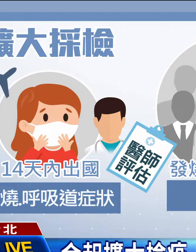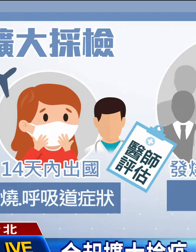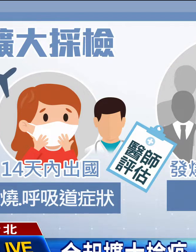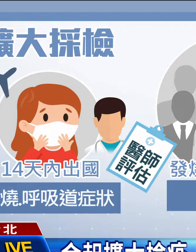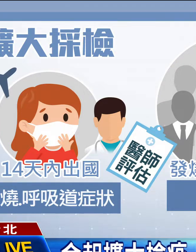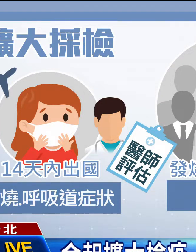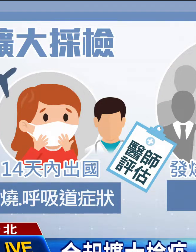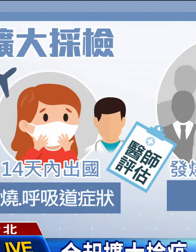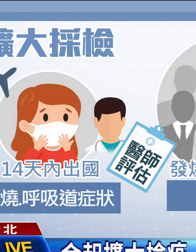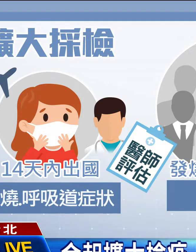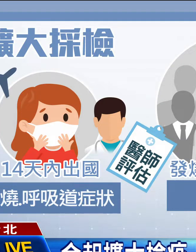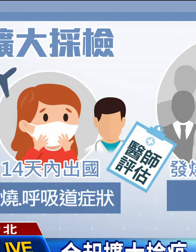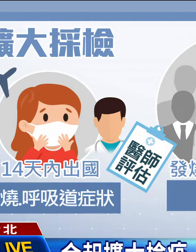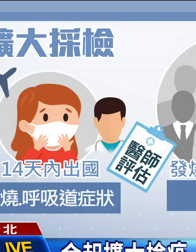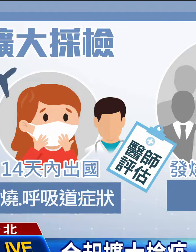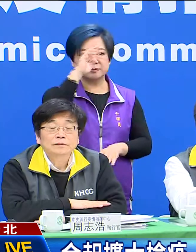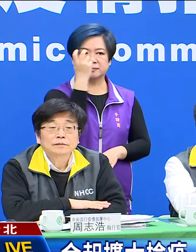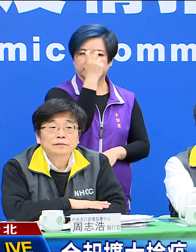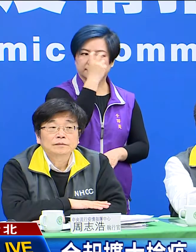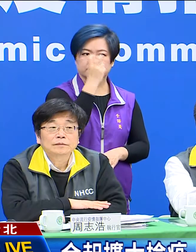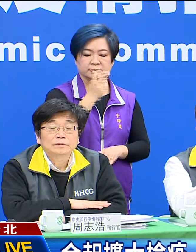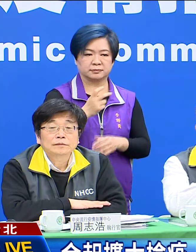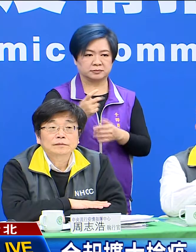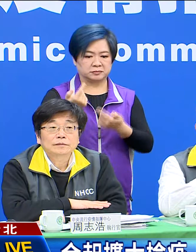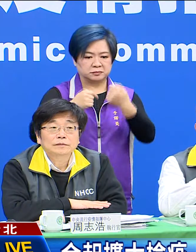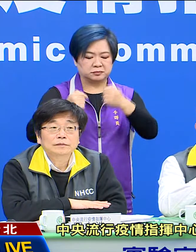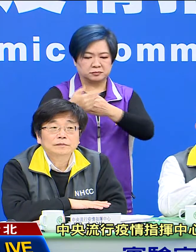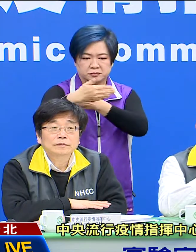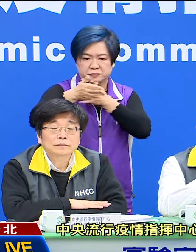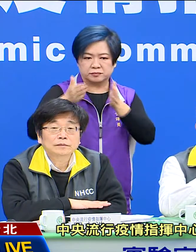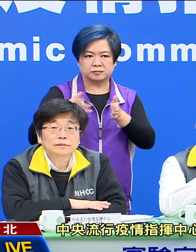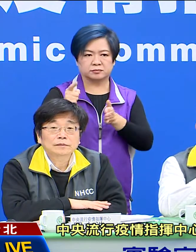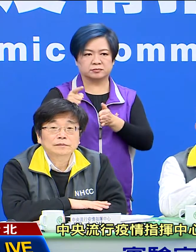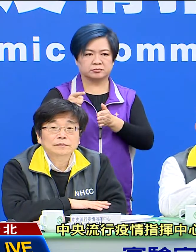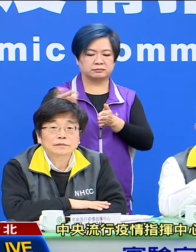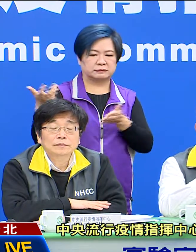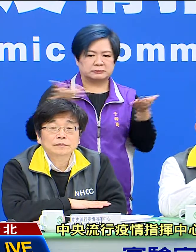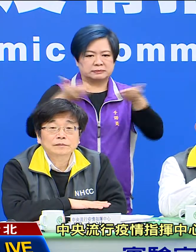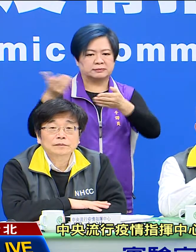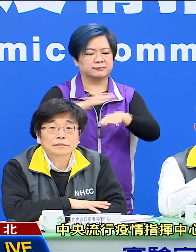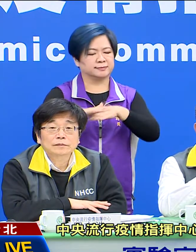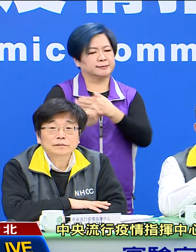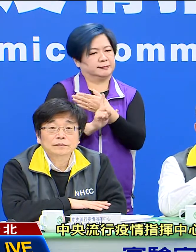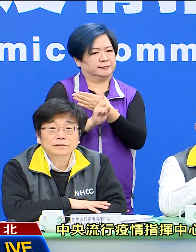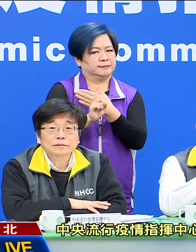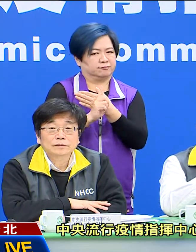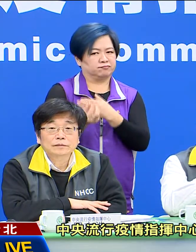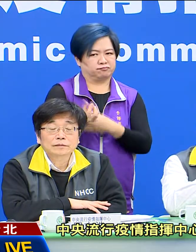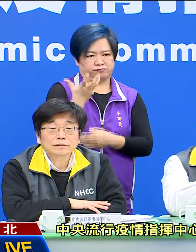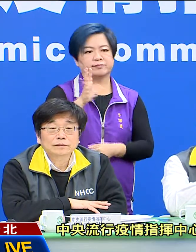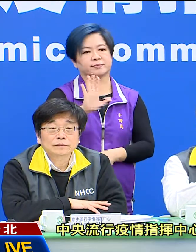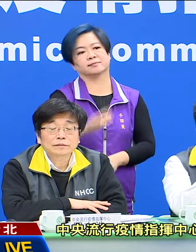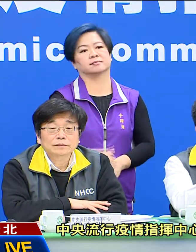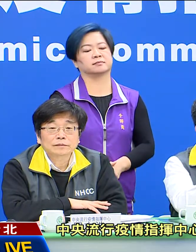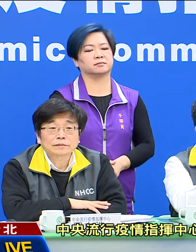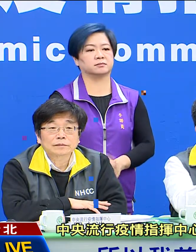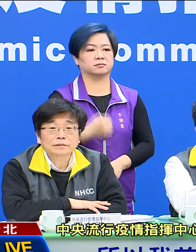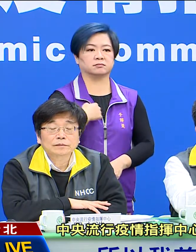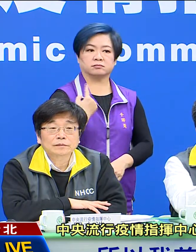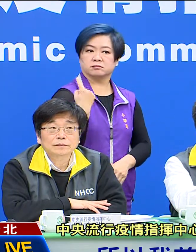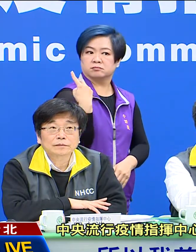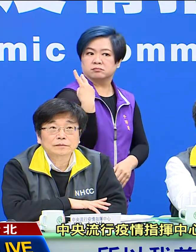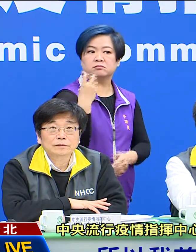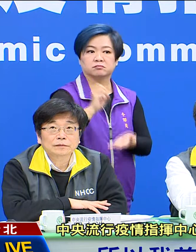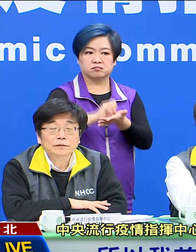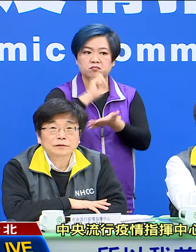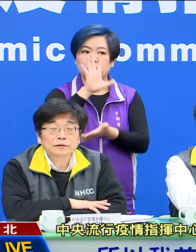大范围，检验能量足够吗？ 实验室的量能，确实会紧张，确实会紧张。所以我前两天也跟大家